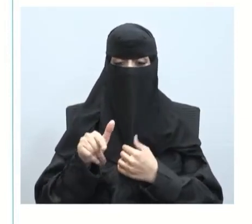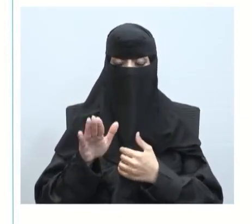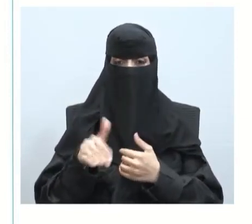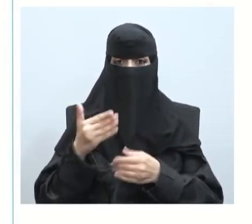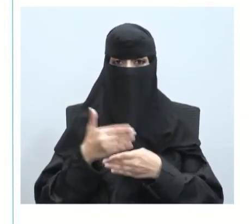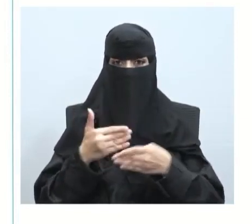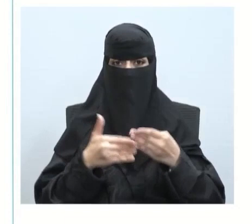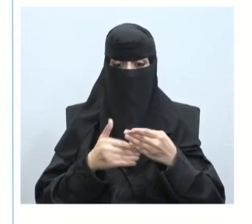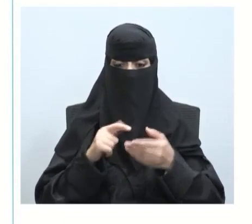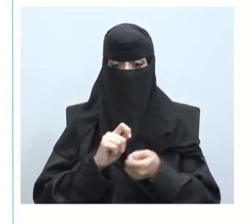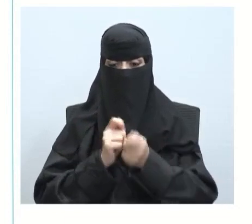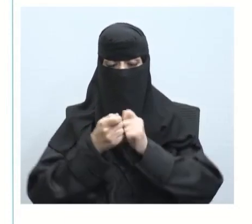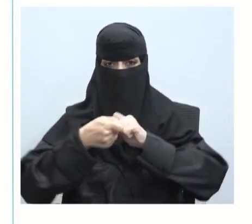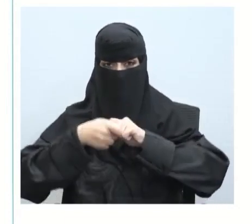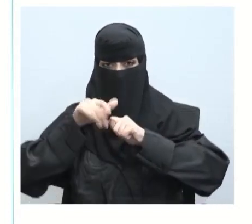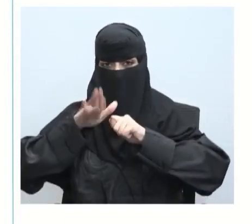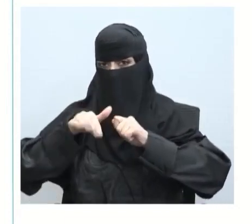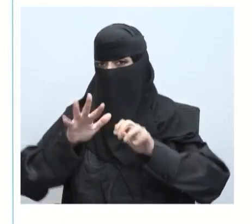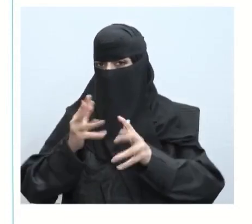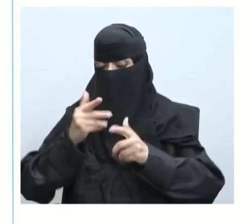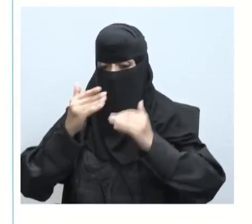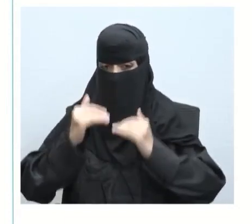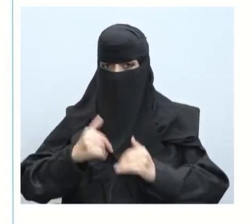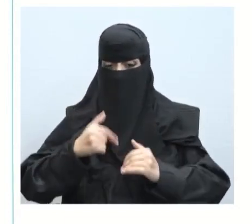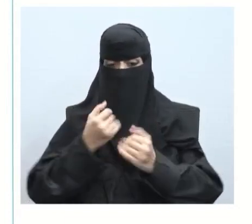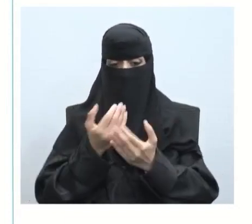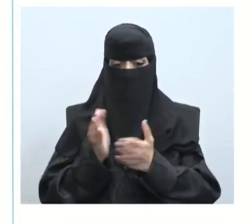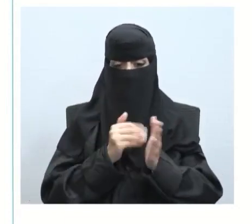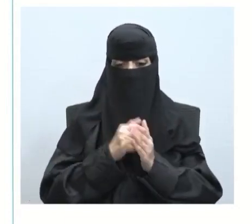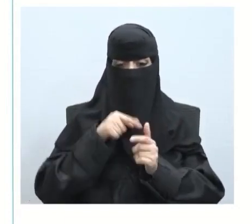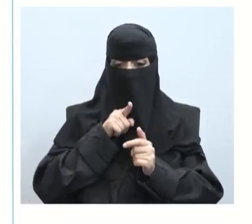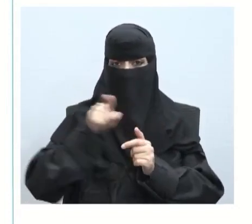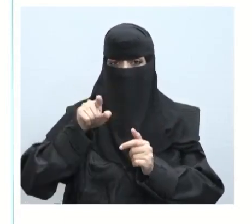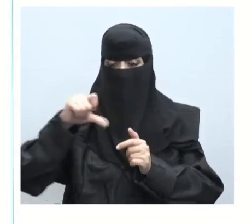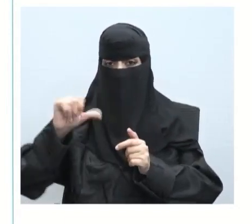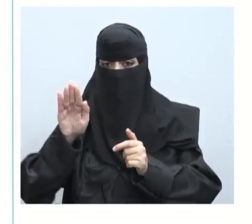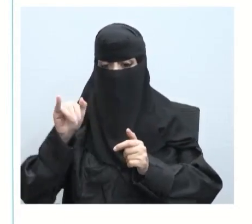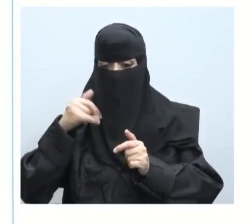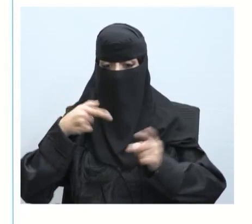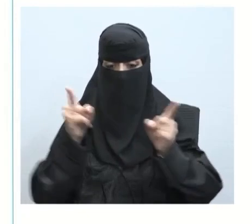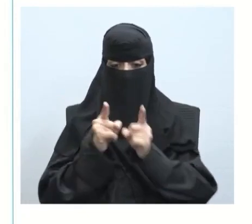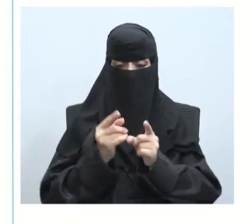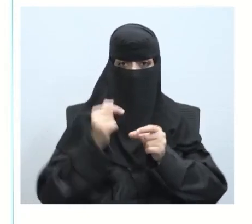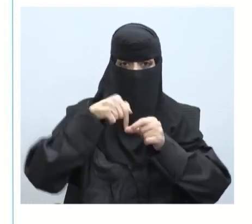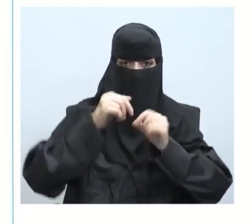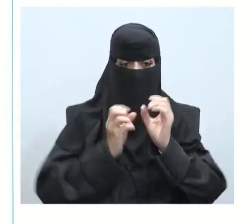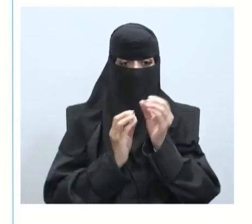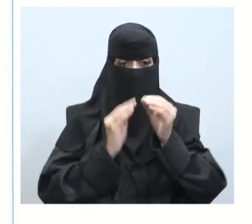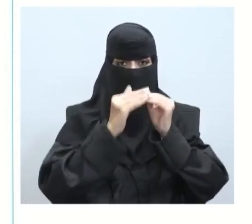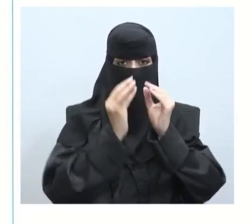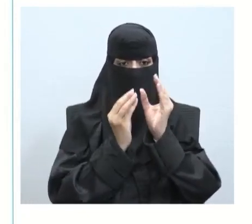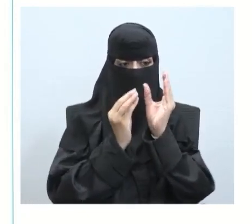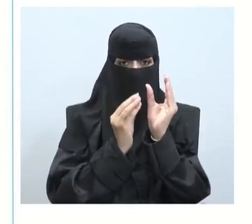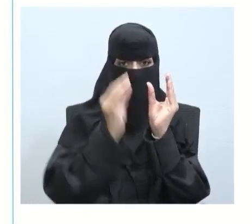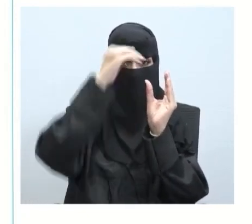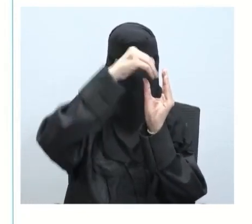ايضا سنقوم بانشاء المتغيرات التاليه الكانفول وهو اسم يحدد اذا كانت حاويه القمامه قد تم